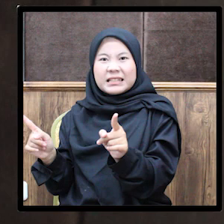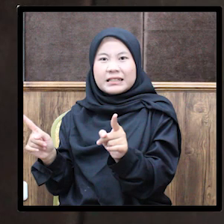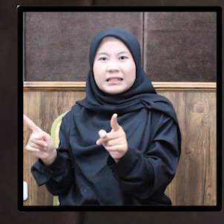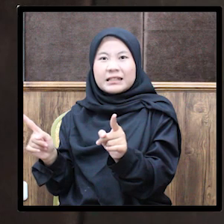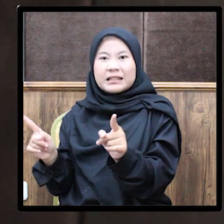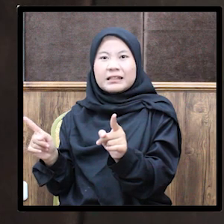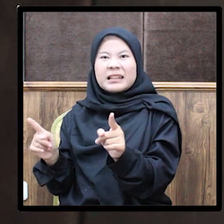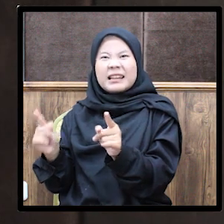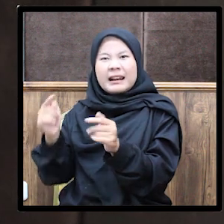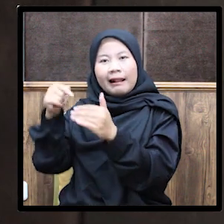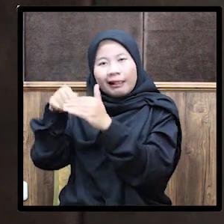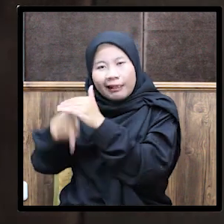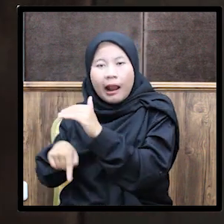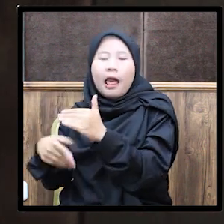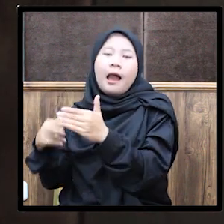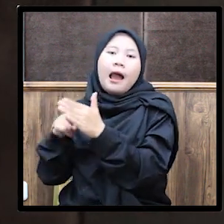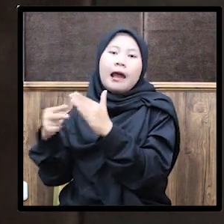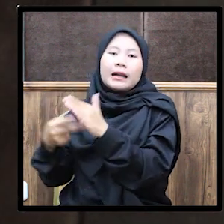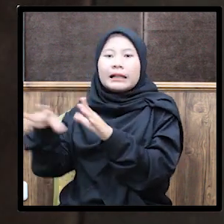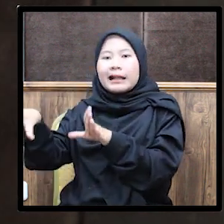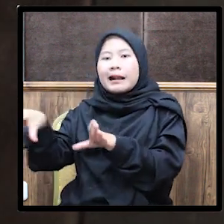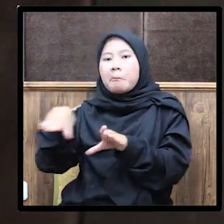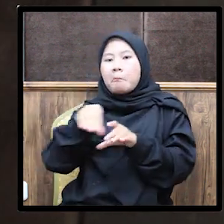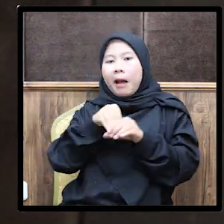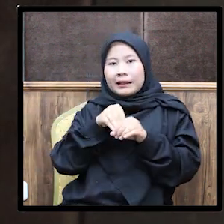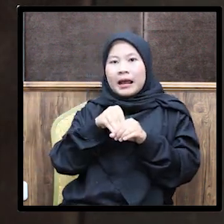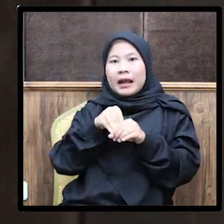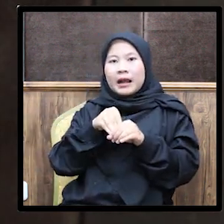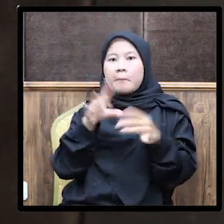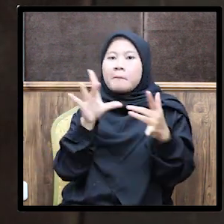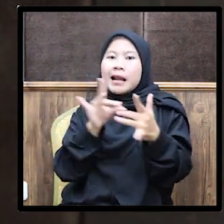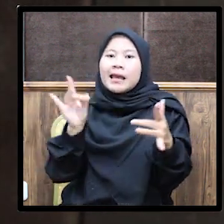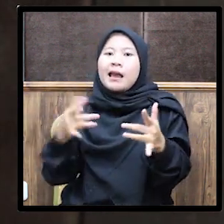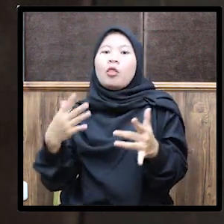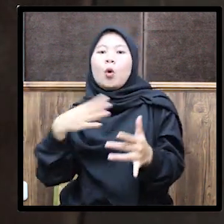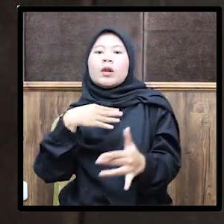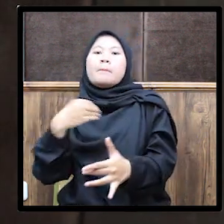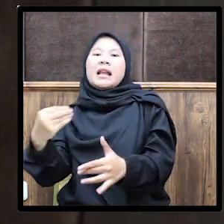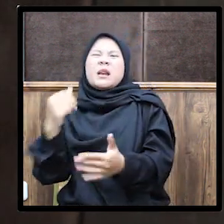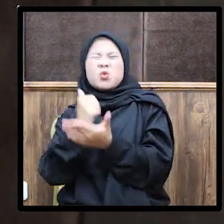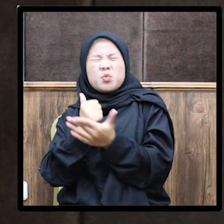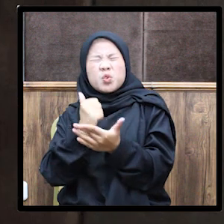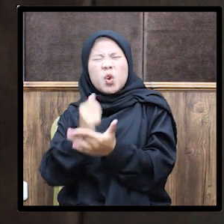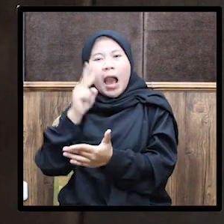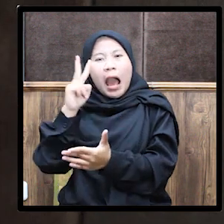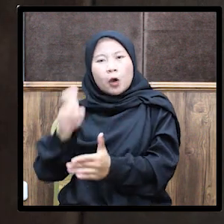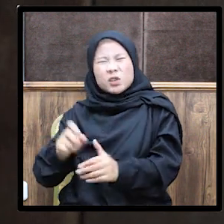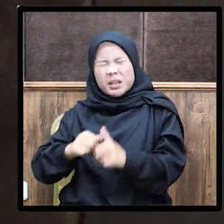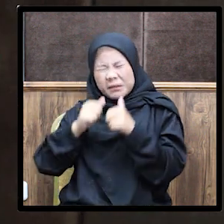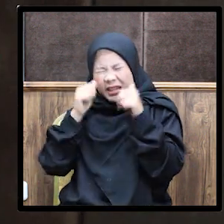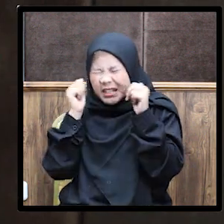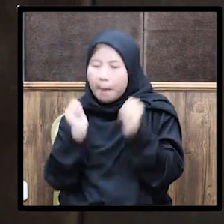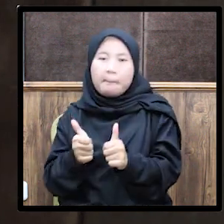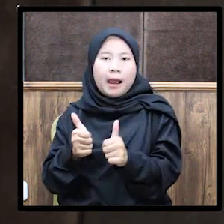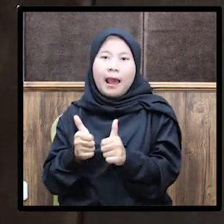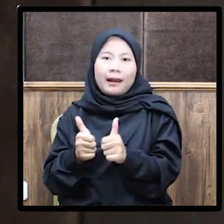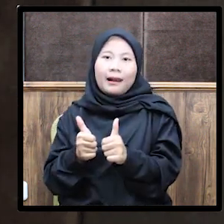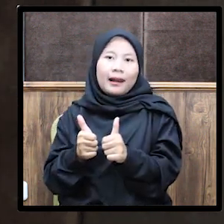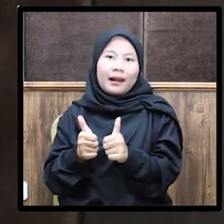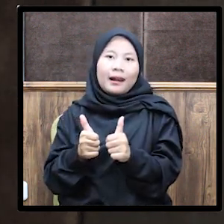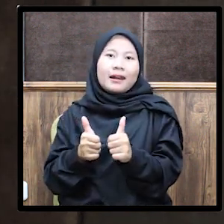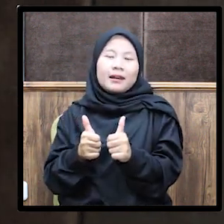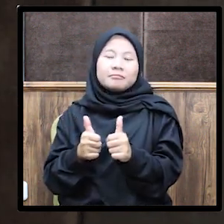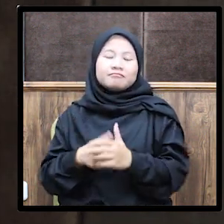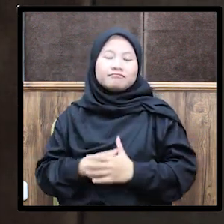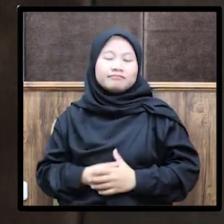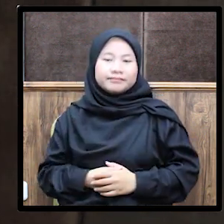substansi dari keterlibatan baik itu memilih maupun dipilih itu betul-betul harus dipersiapkan gitu. Nah,